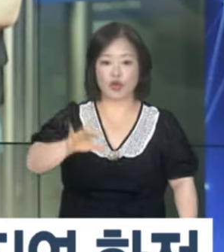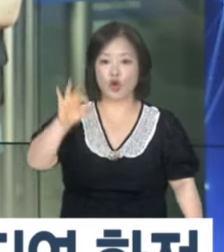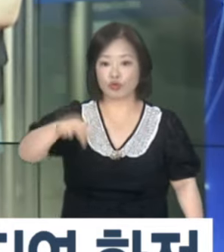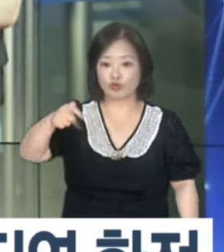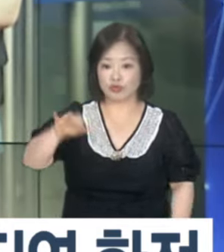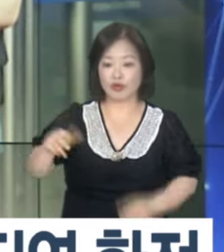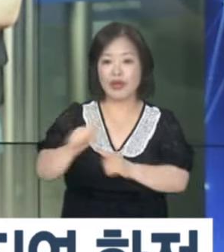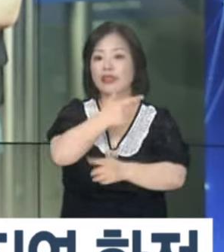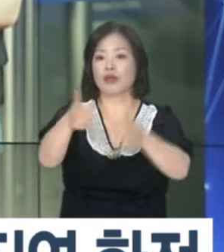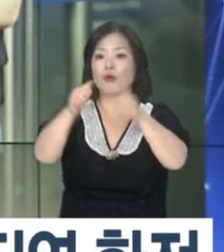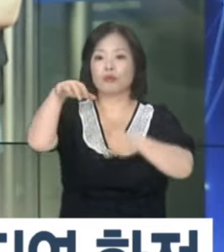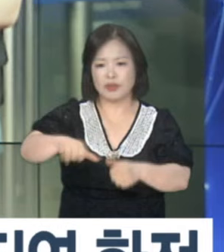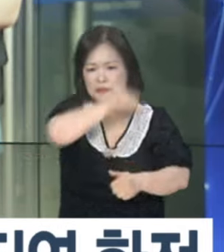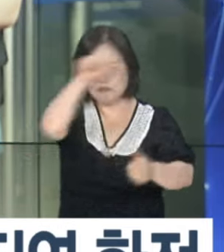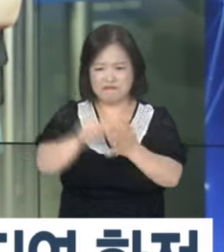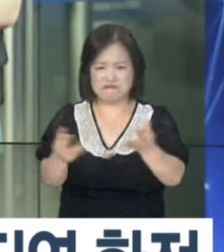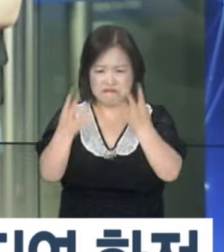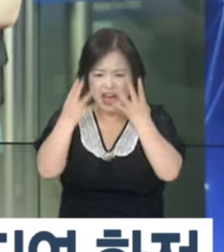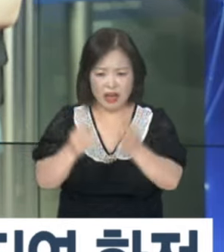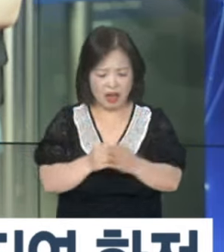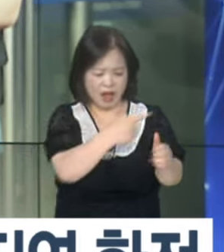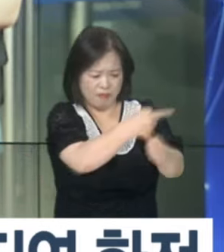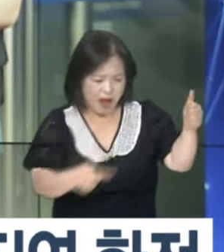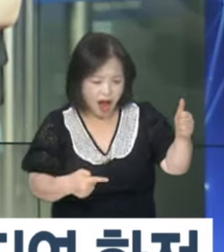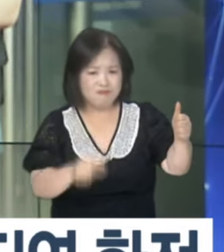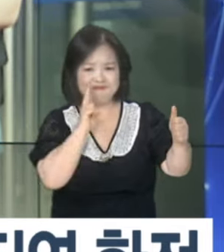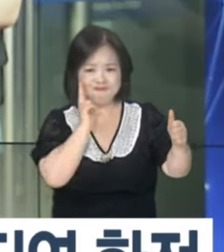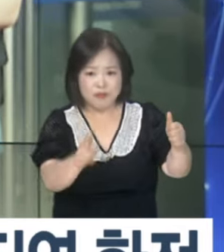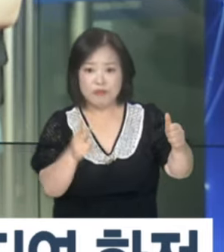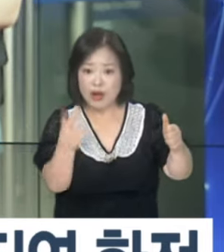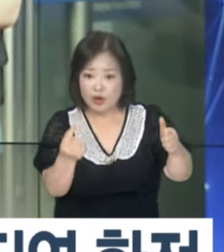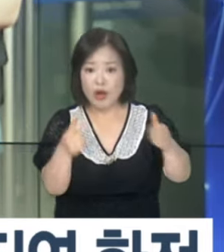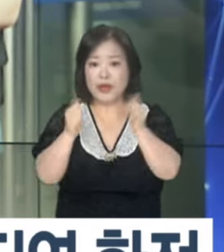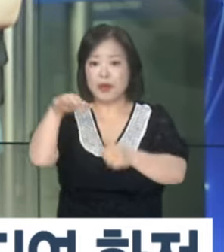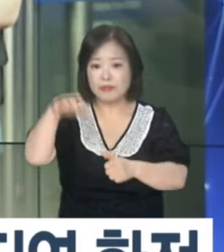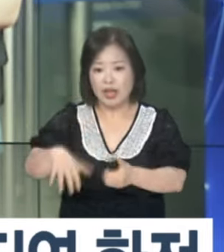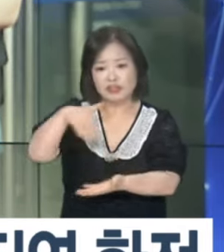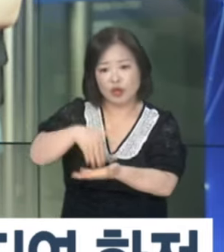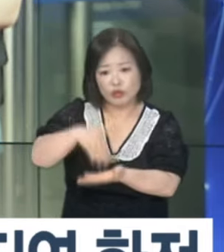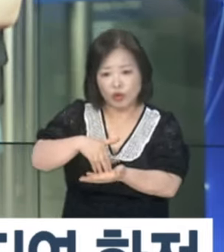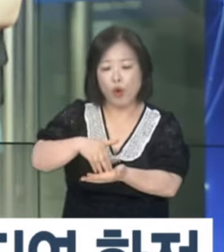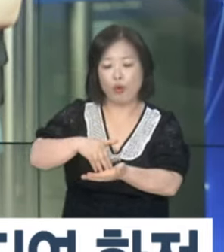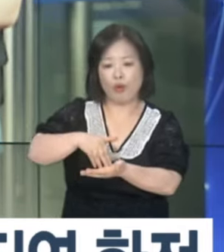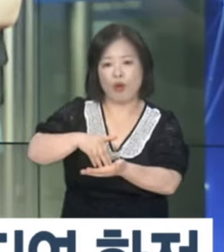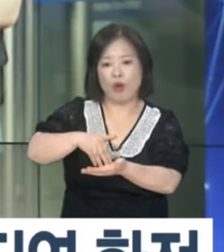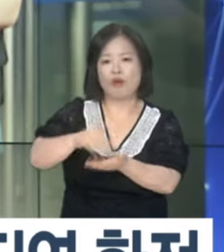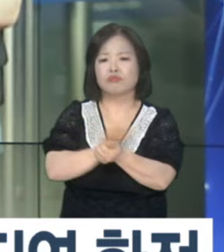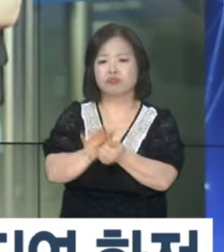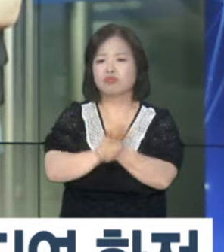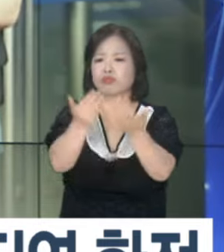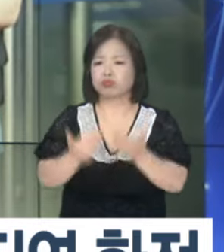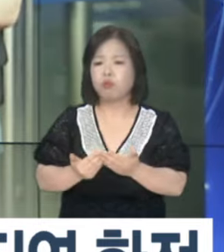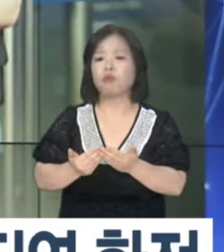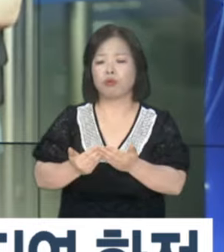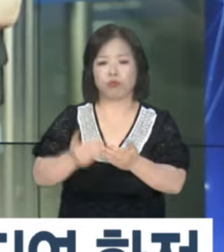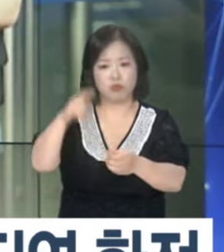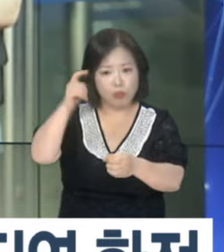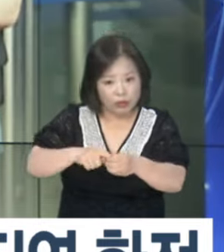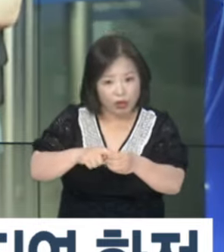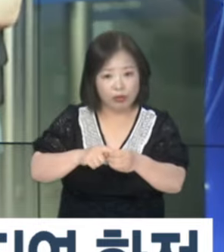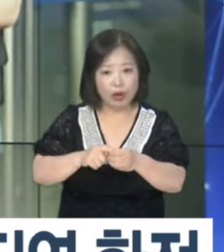확정됐습니다 범행 수법도 잔혹 했지만 재판 과정에서 선처를 받으려고 억지로 반성문을 쓰는 등의 행동도